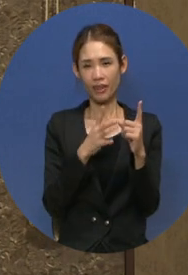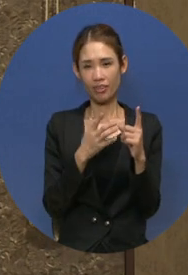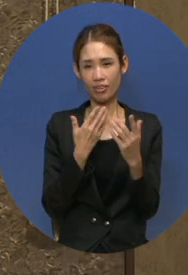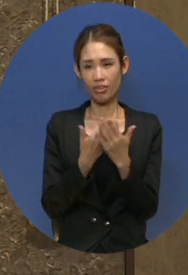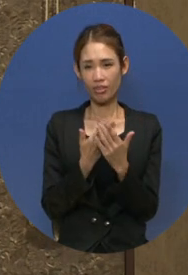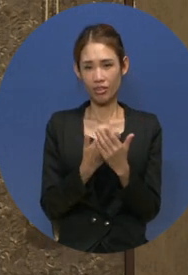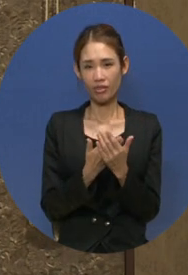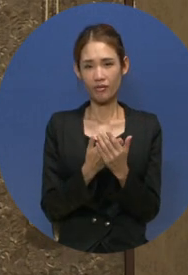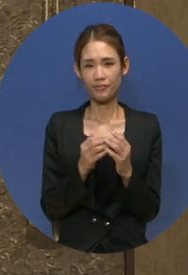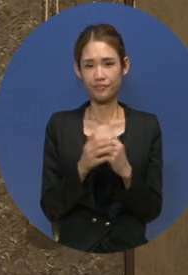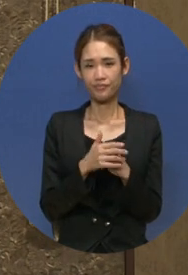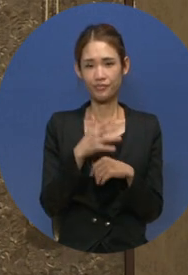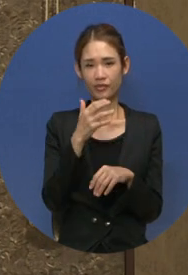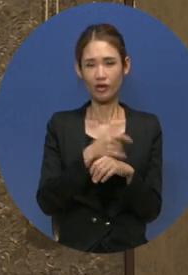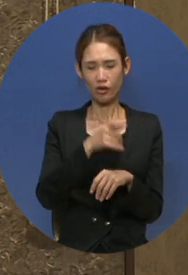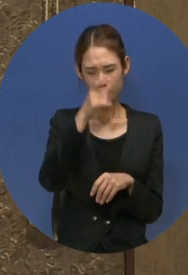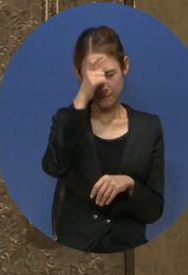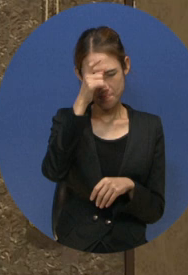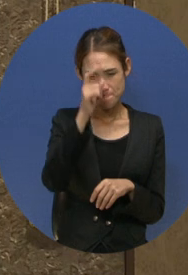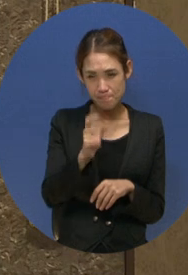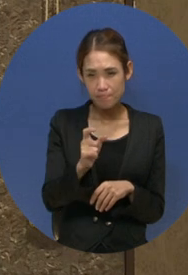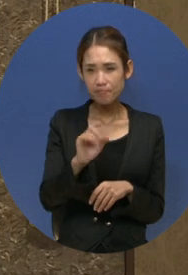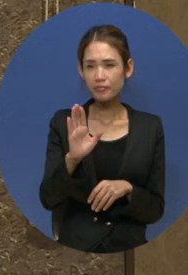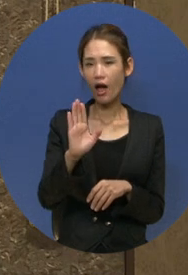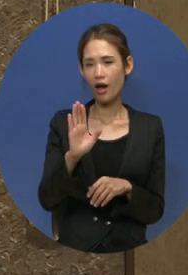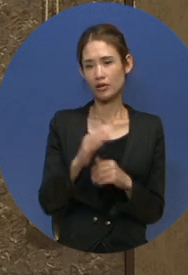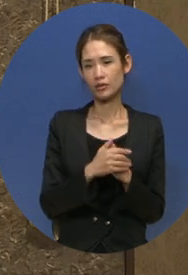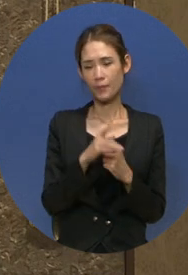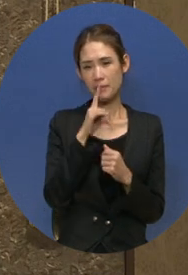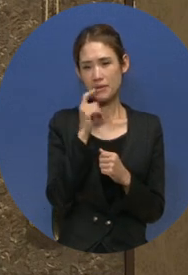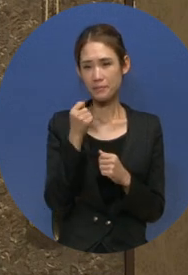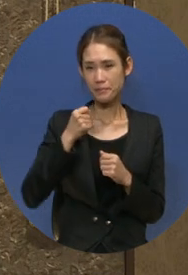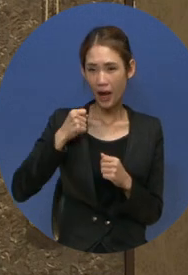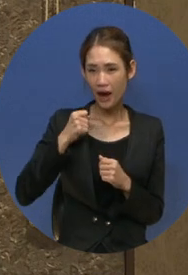그러니까 결국은 고집 피우는 게 아니고 예, 말을